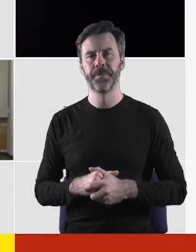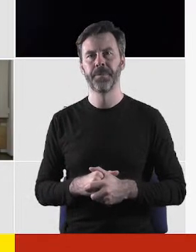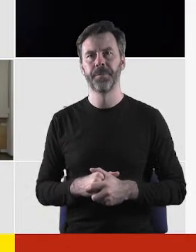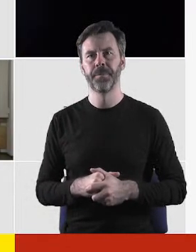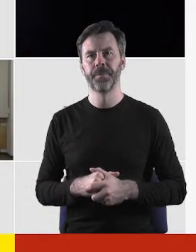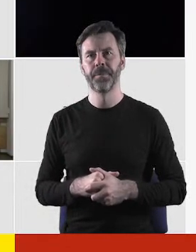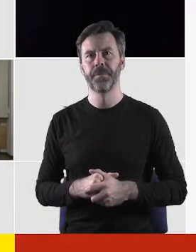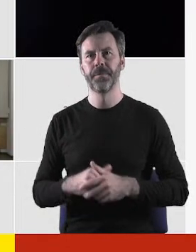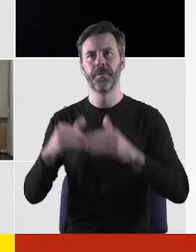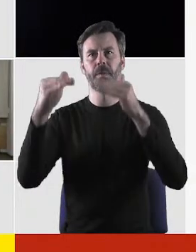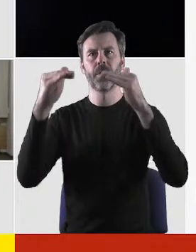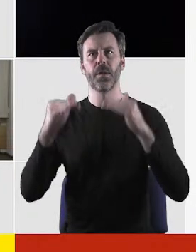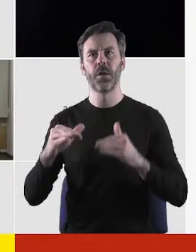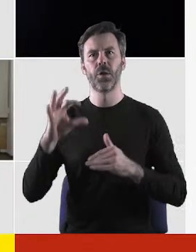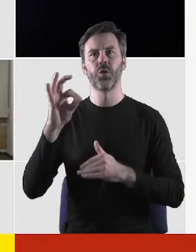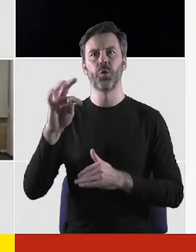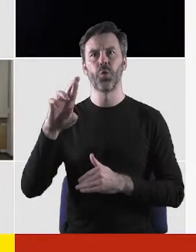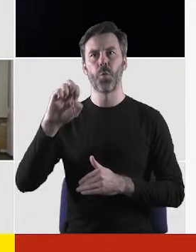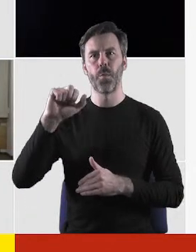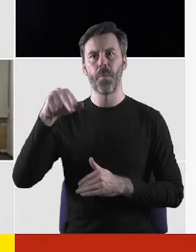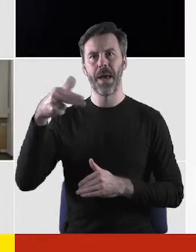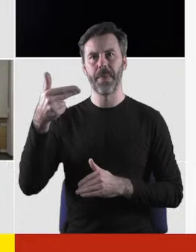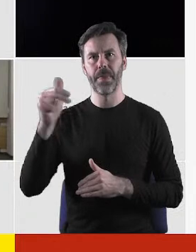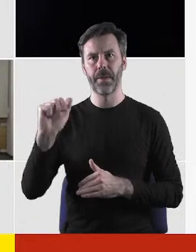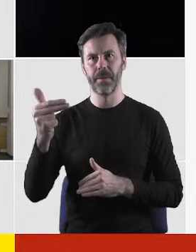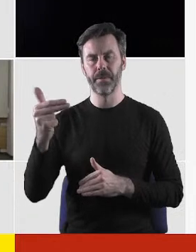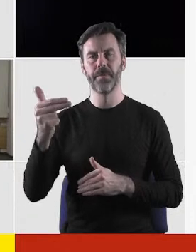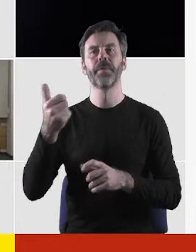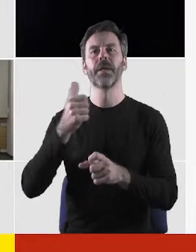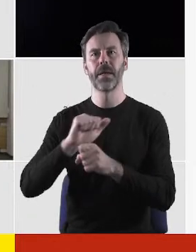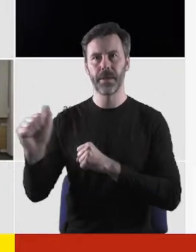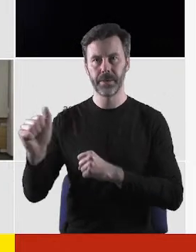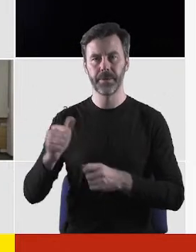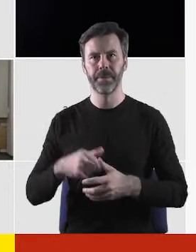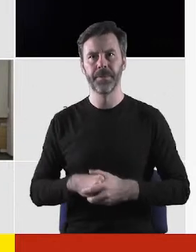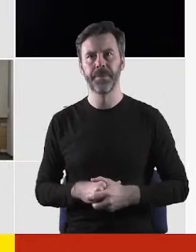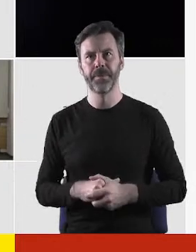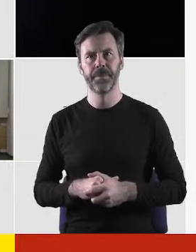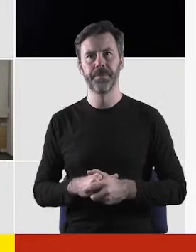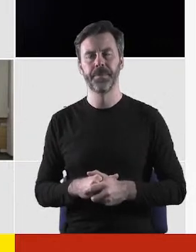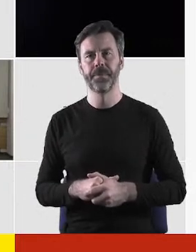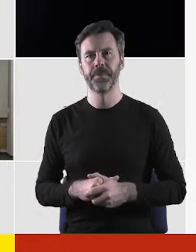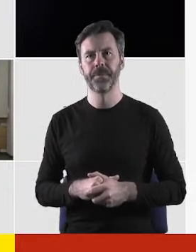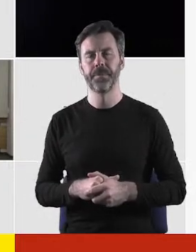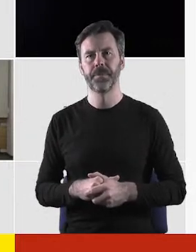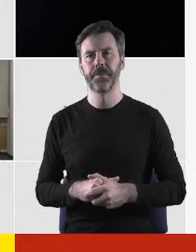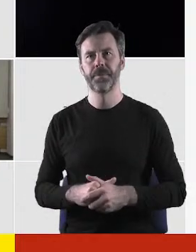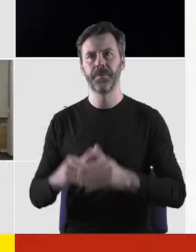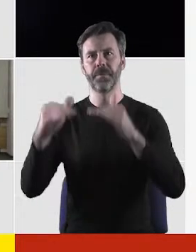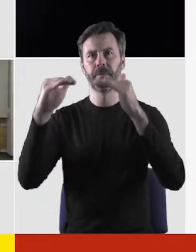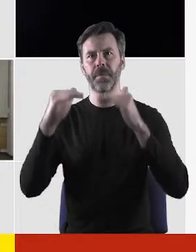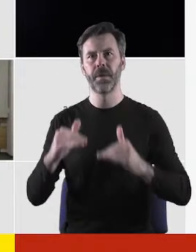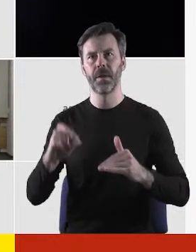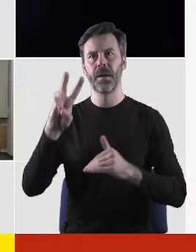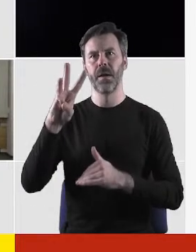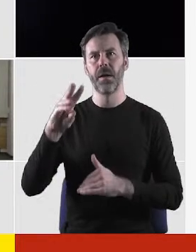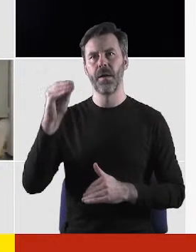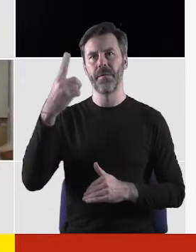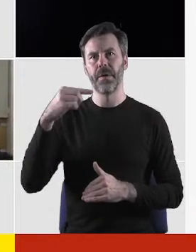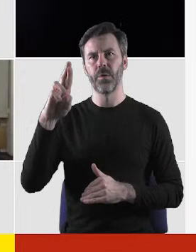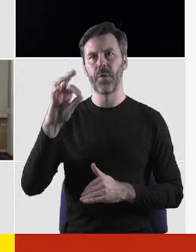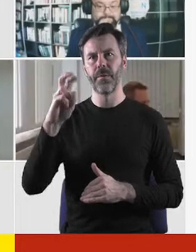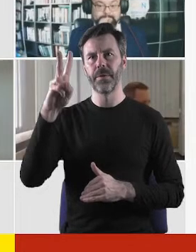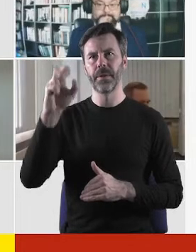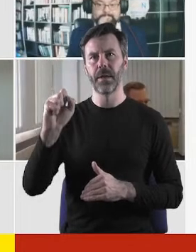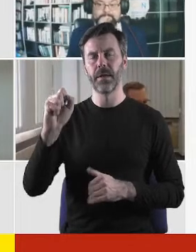Pani radna Edyta Strumian. Dzień dobry, jestem obecna. Dziękuję bardzo. Pani radna Ewa Wędrowska.